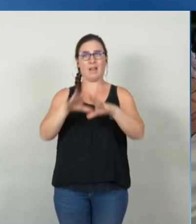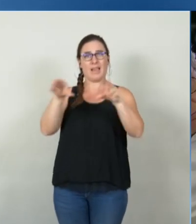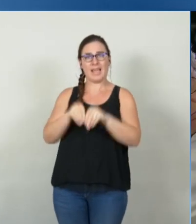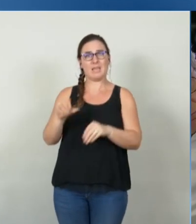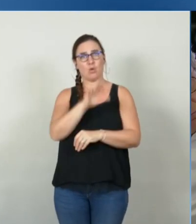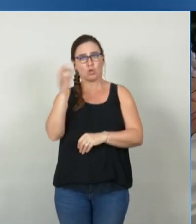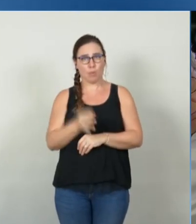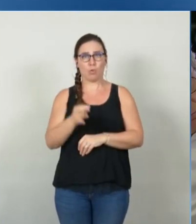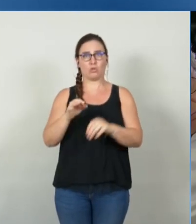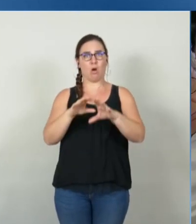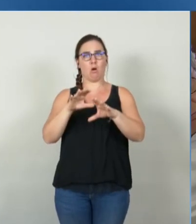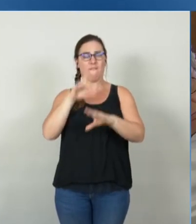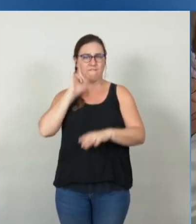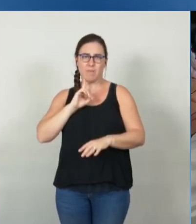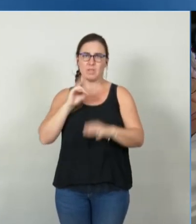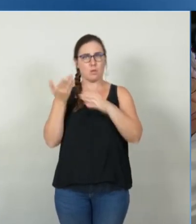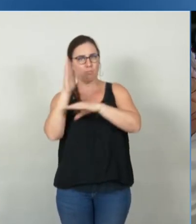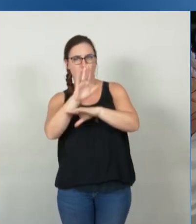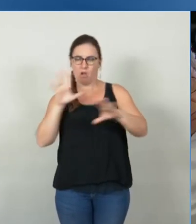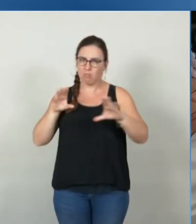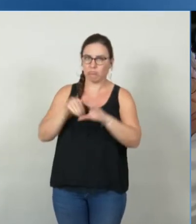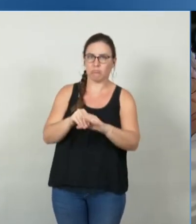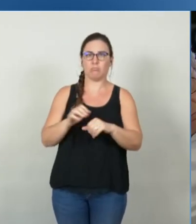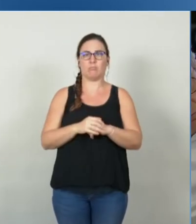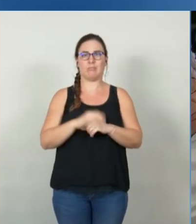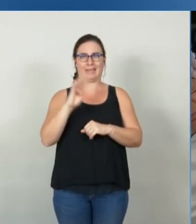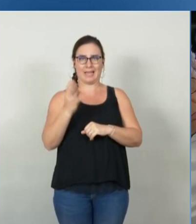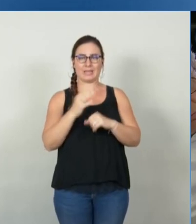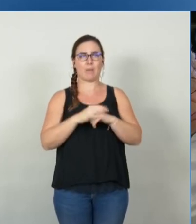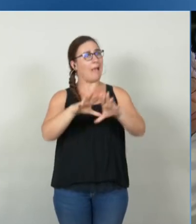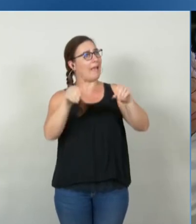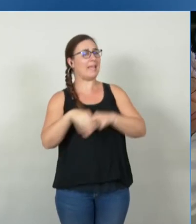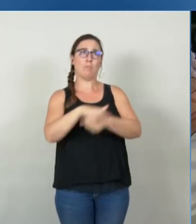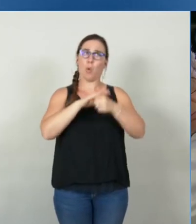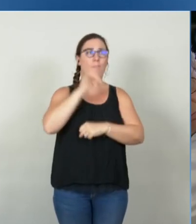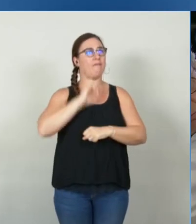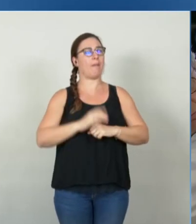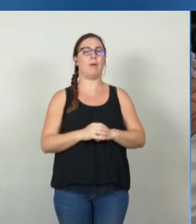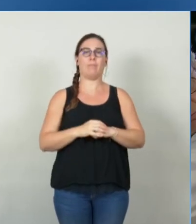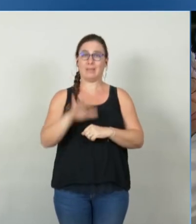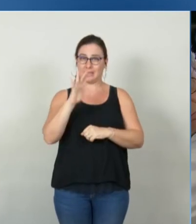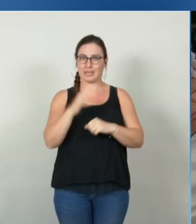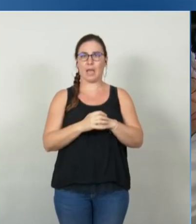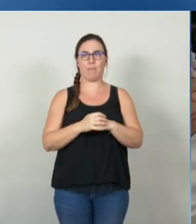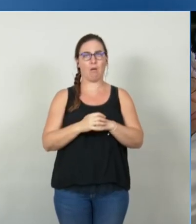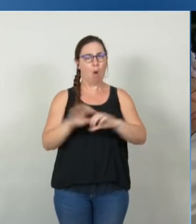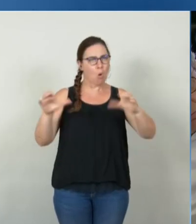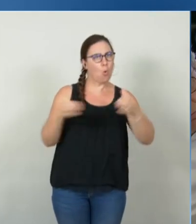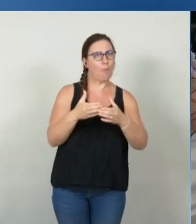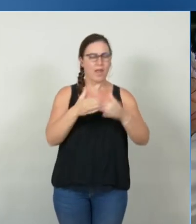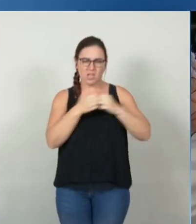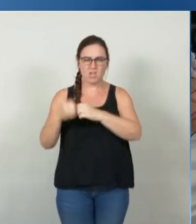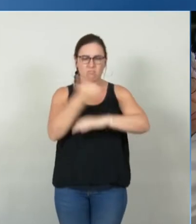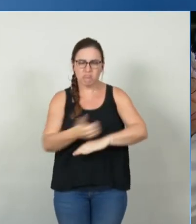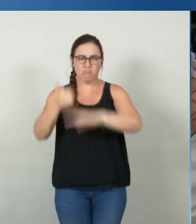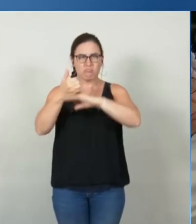féminine sur les projets présentés 4 l'équipe est entièrement féminine 5 compagnie créée et menée par des